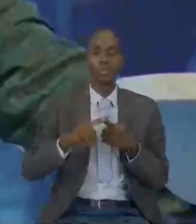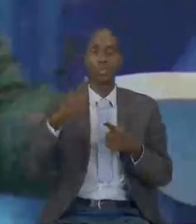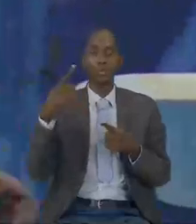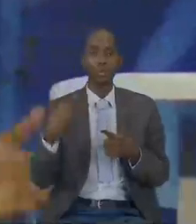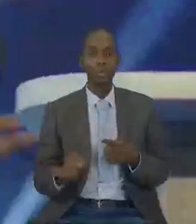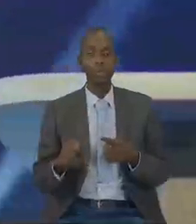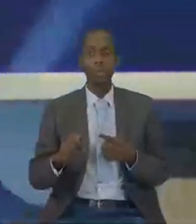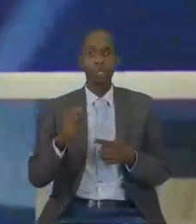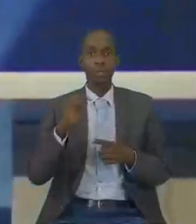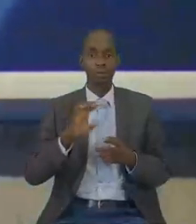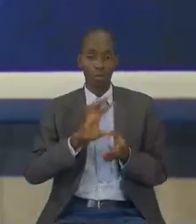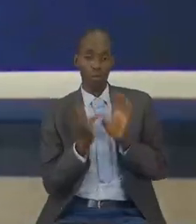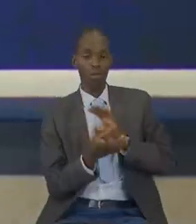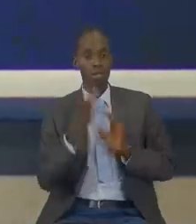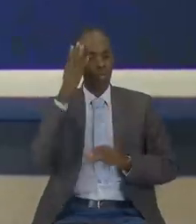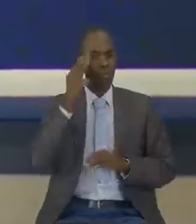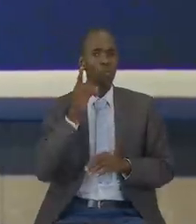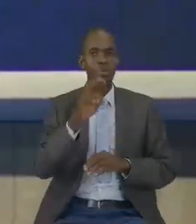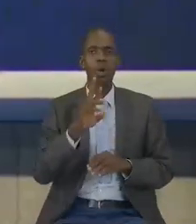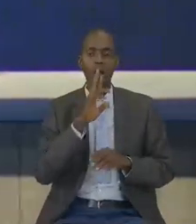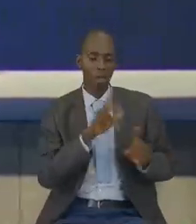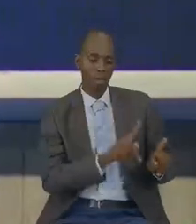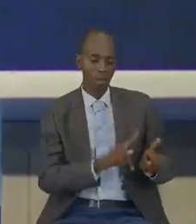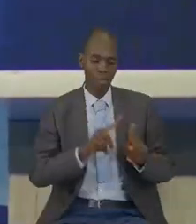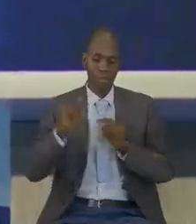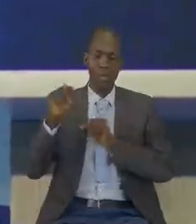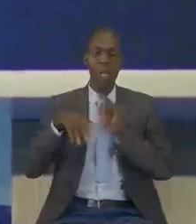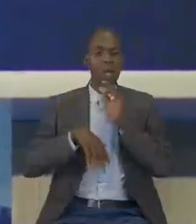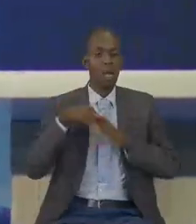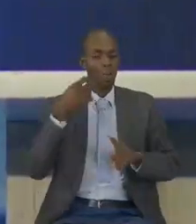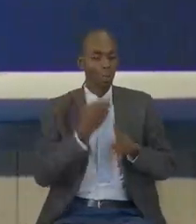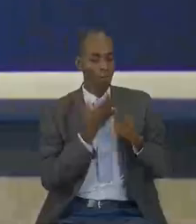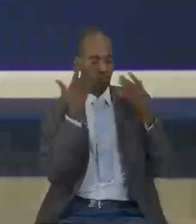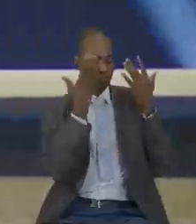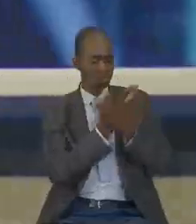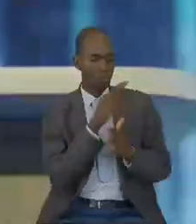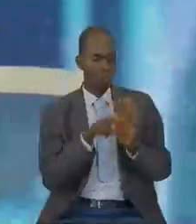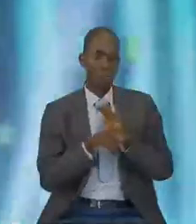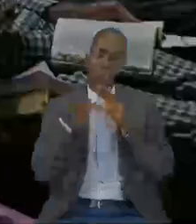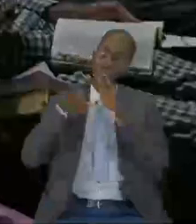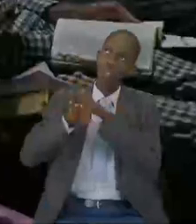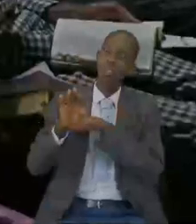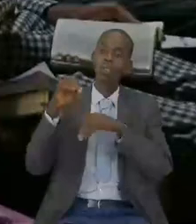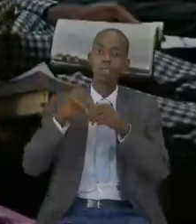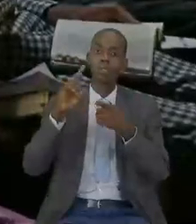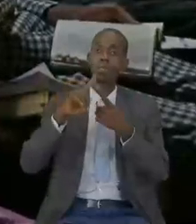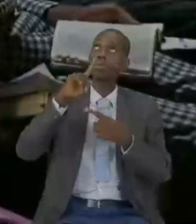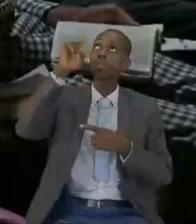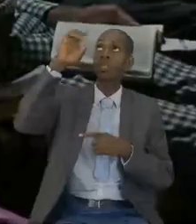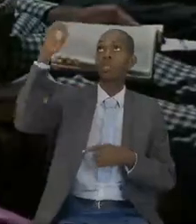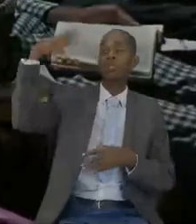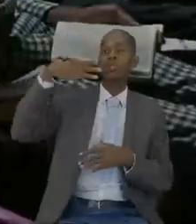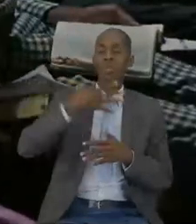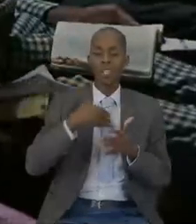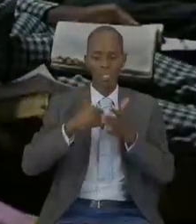la condamnation à la conversion et tu es transporté des ténèbres et tu viens dans la